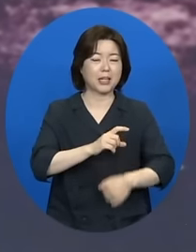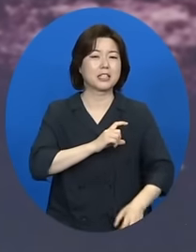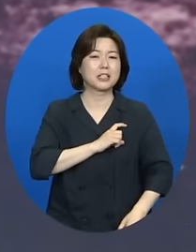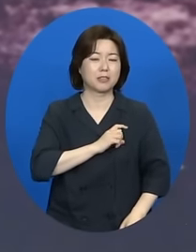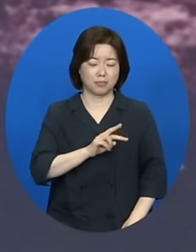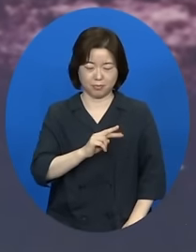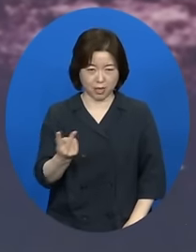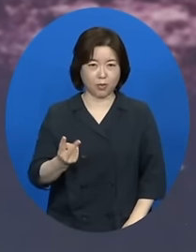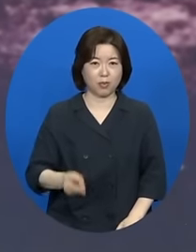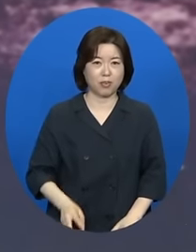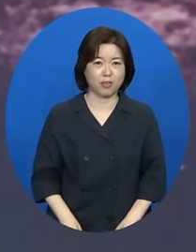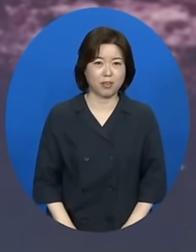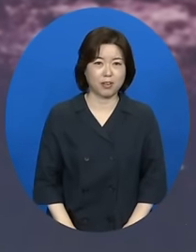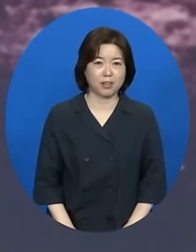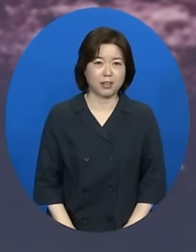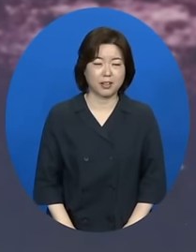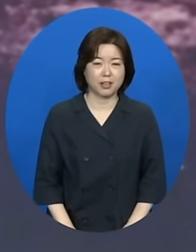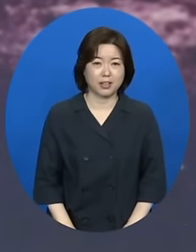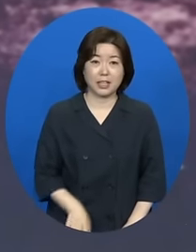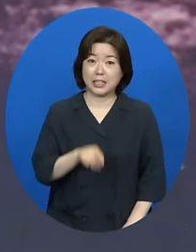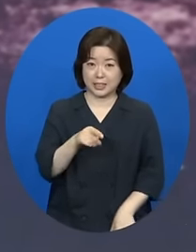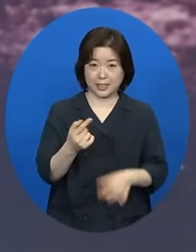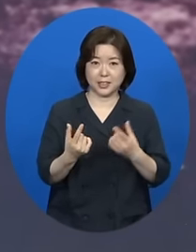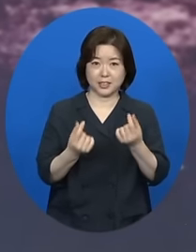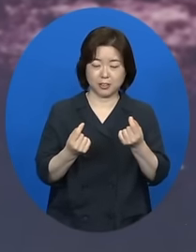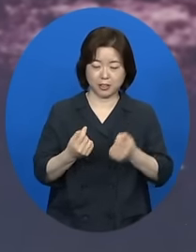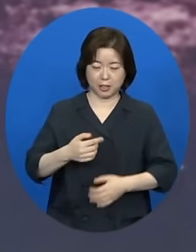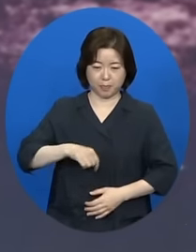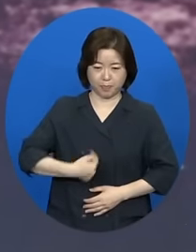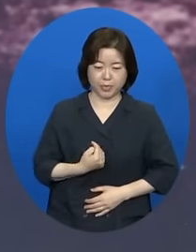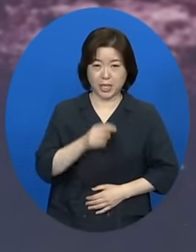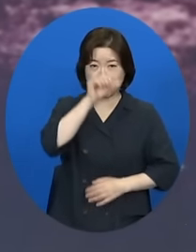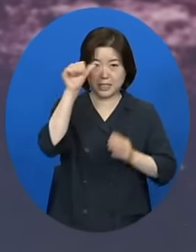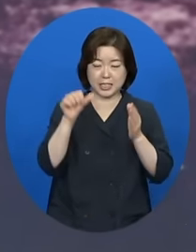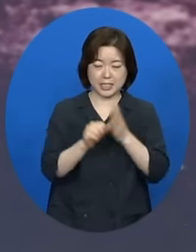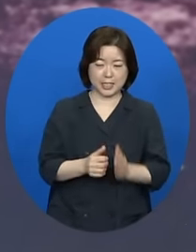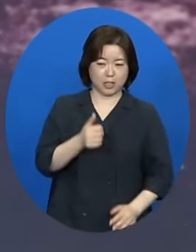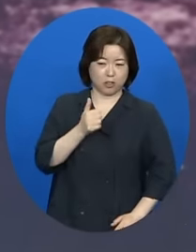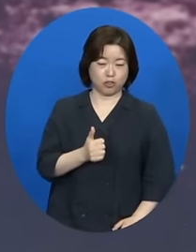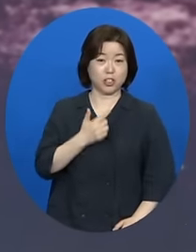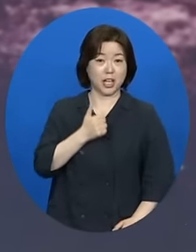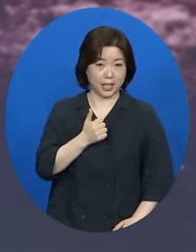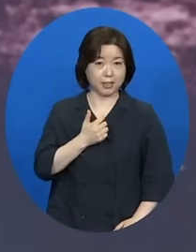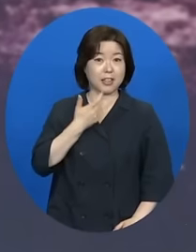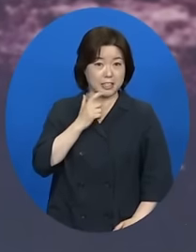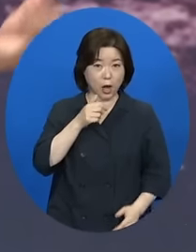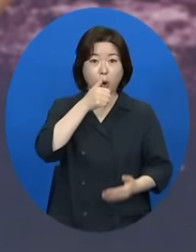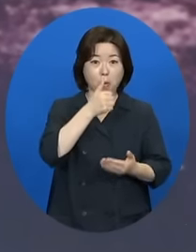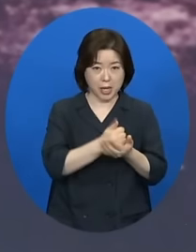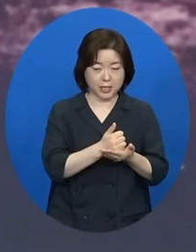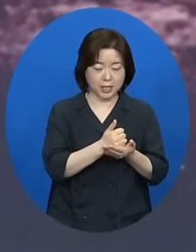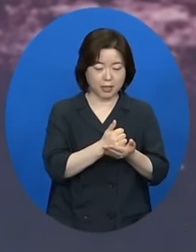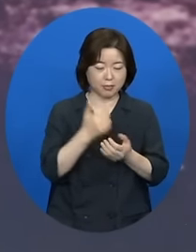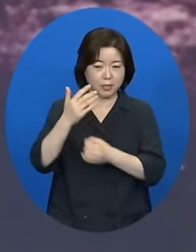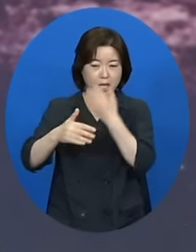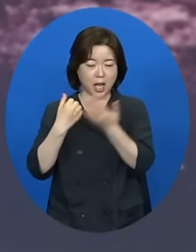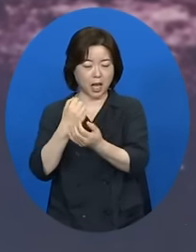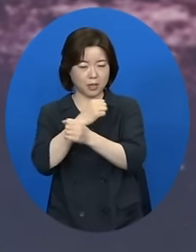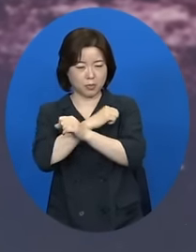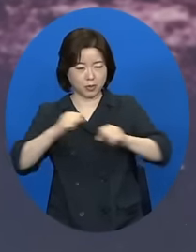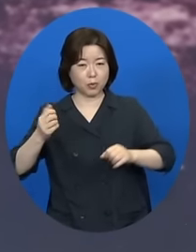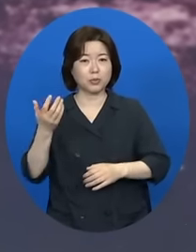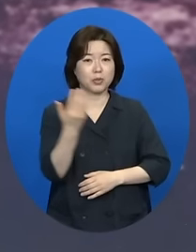바꾸시죠. 그리고 그렇게 자신이 인생의 주인이 되어 살았던 그 야곱의 죄를 하나님은